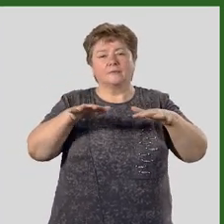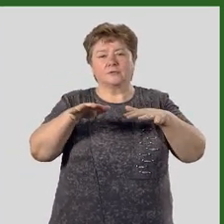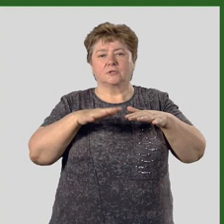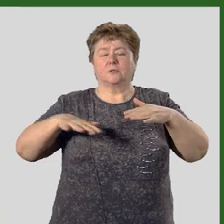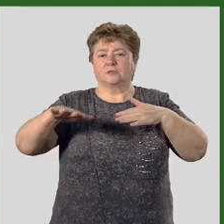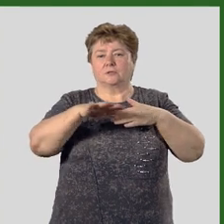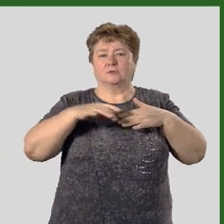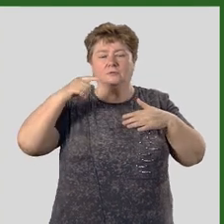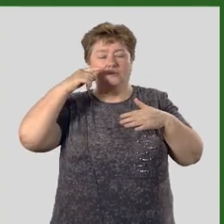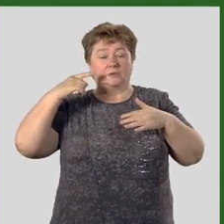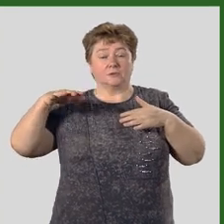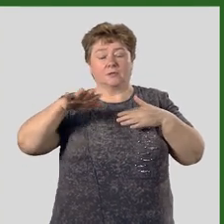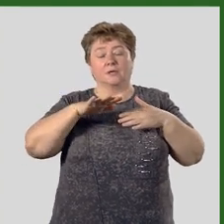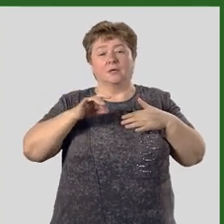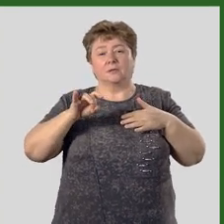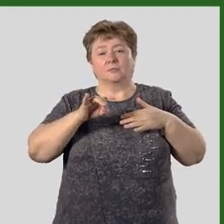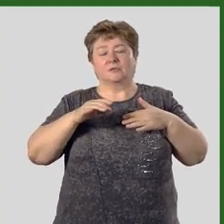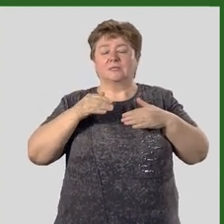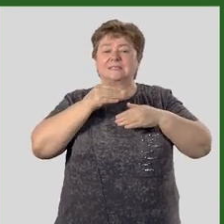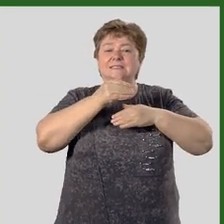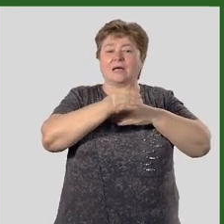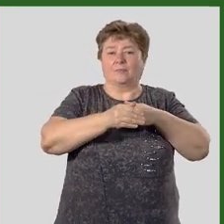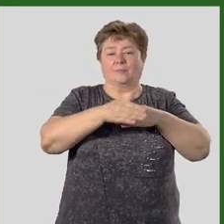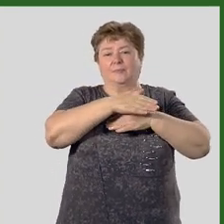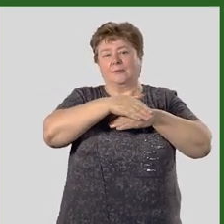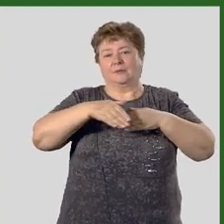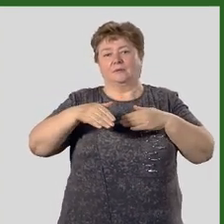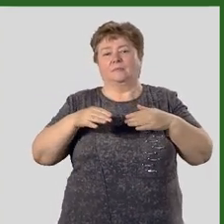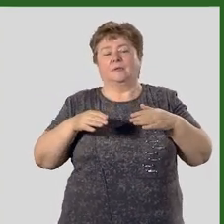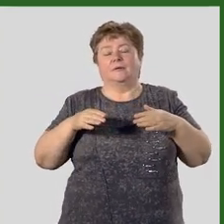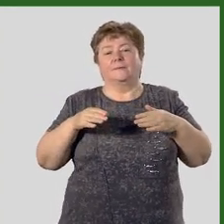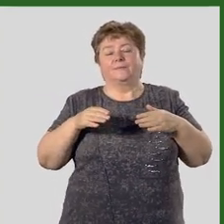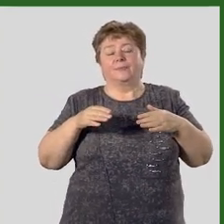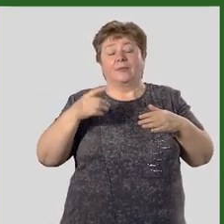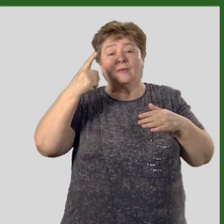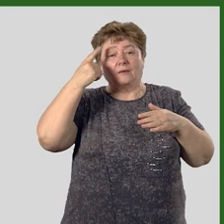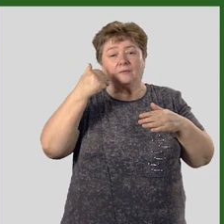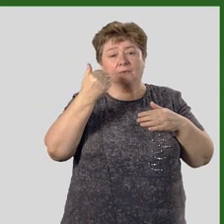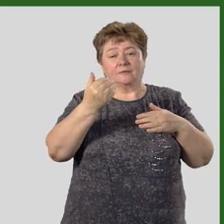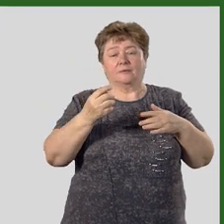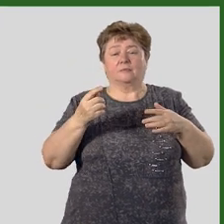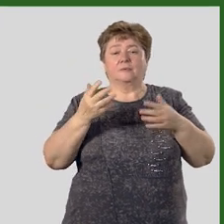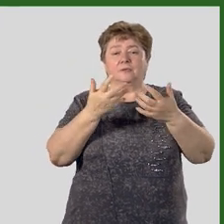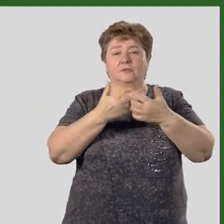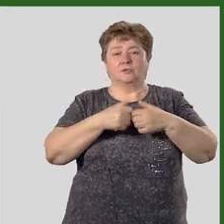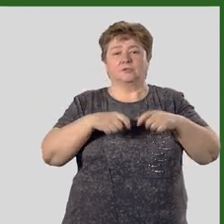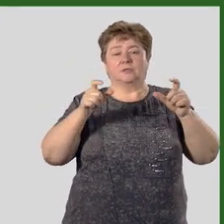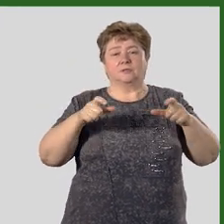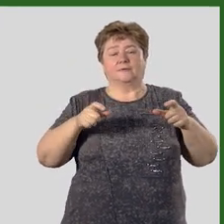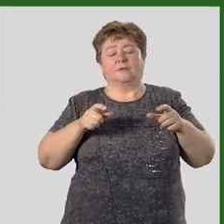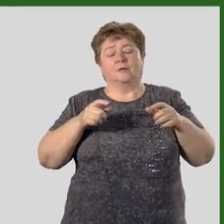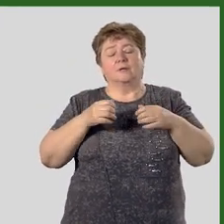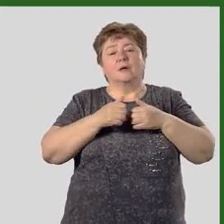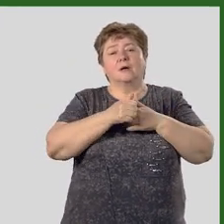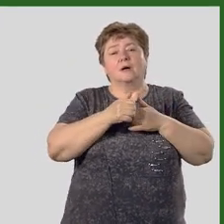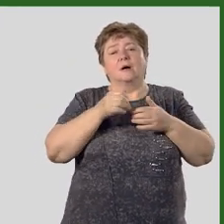на территории республики и за ее пределами. Как вам уже известно, на численность населения